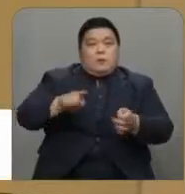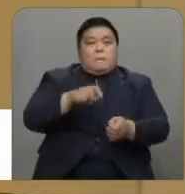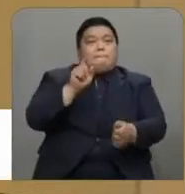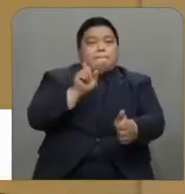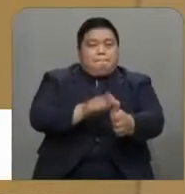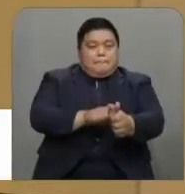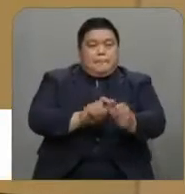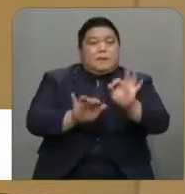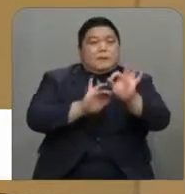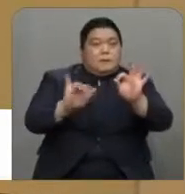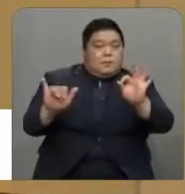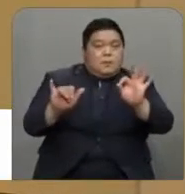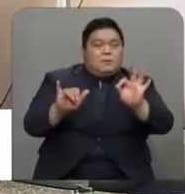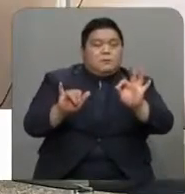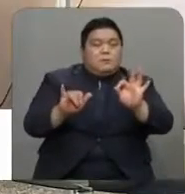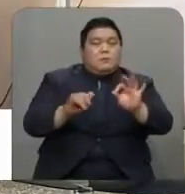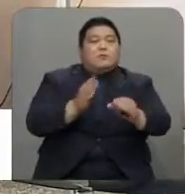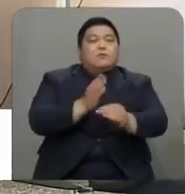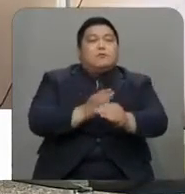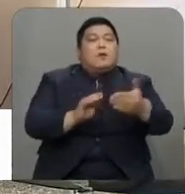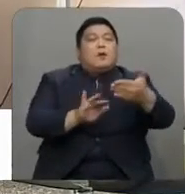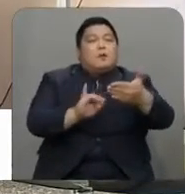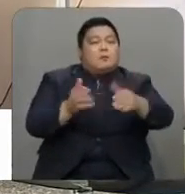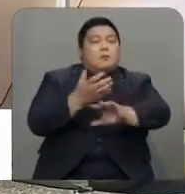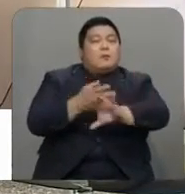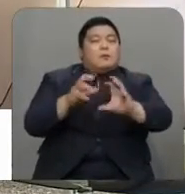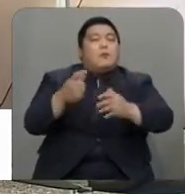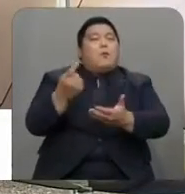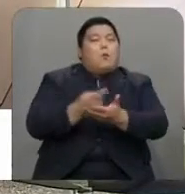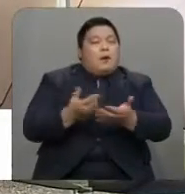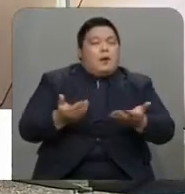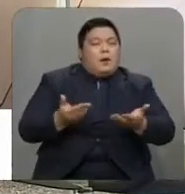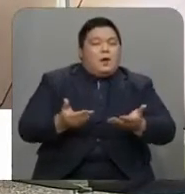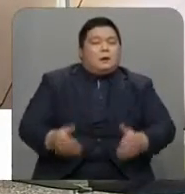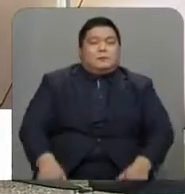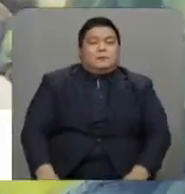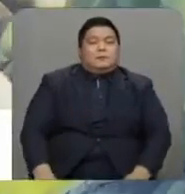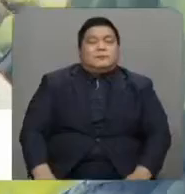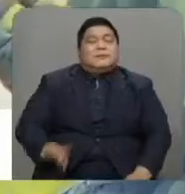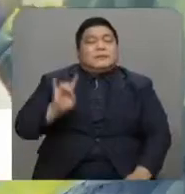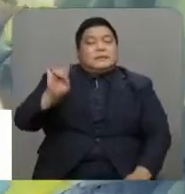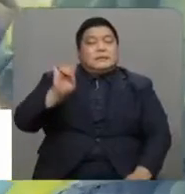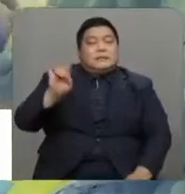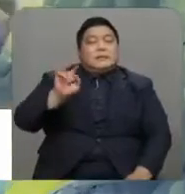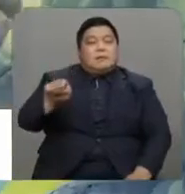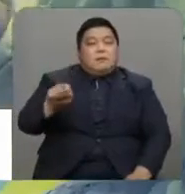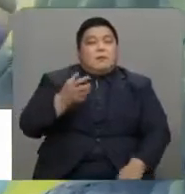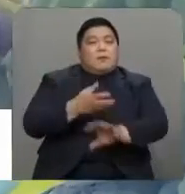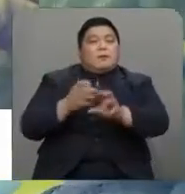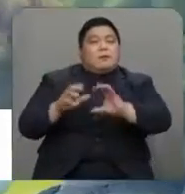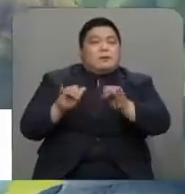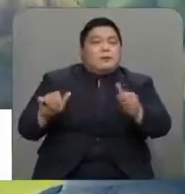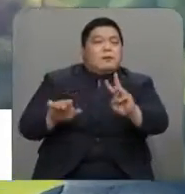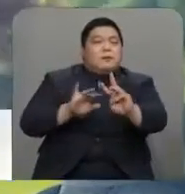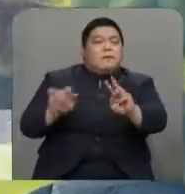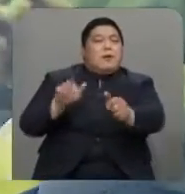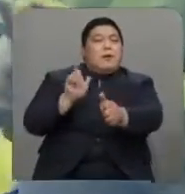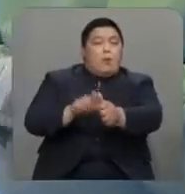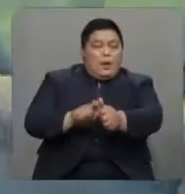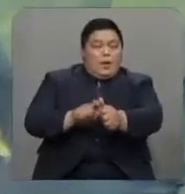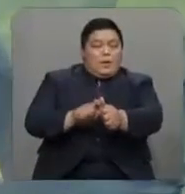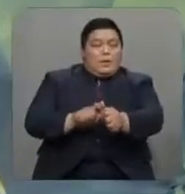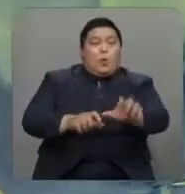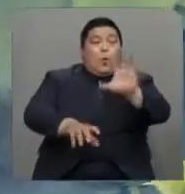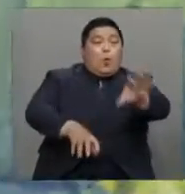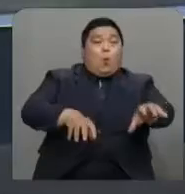10명이 발생했고 이 가운데 9명은 외국인 노동자입니다. 인제에서도 외국인 3명이 확진됐습니다. 홍천과